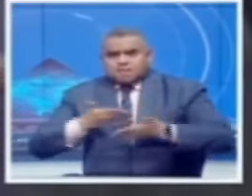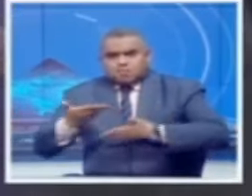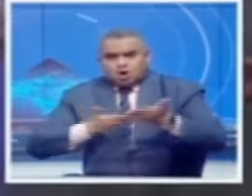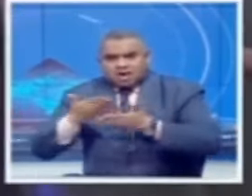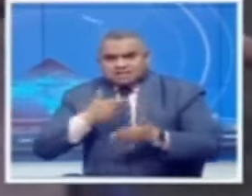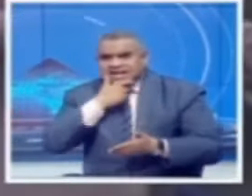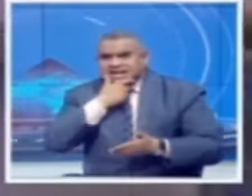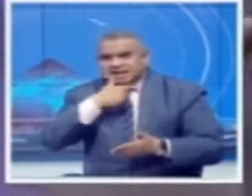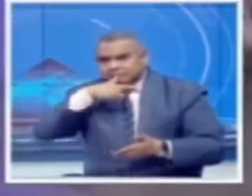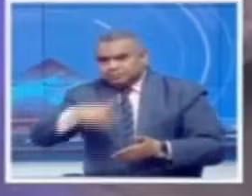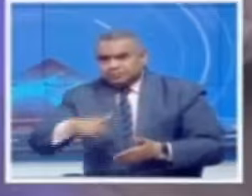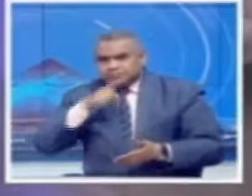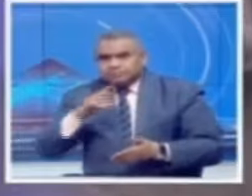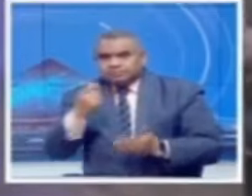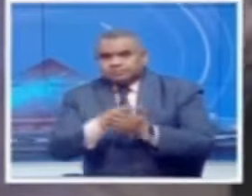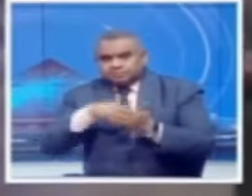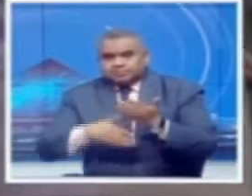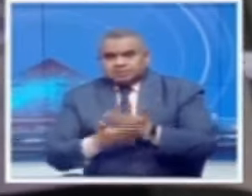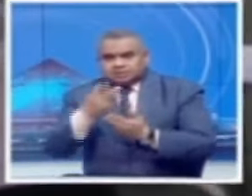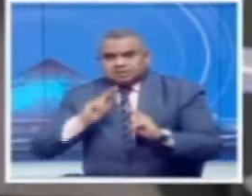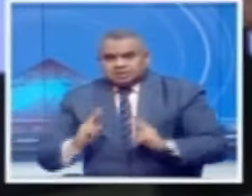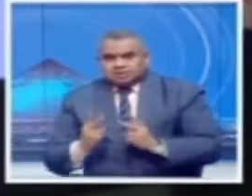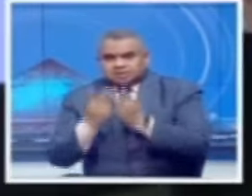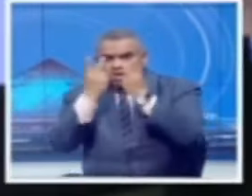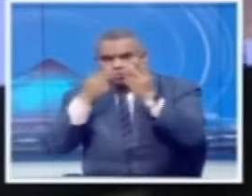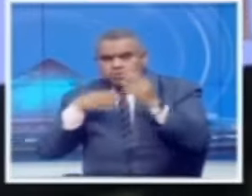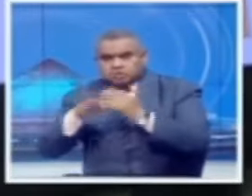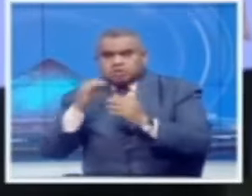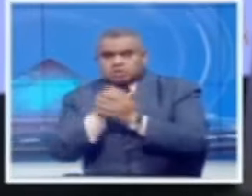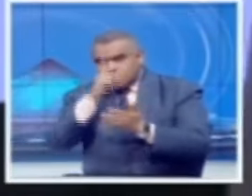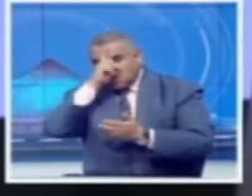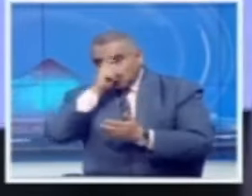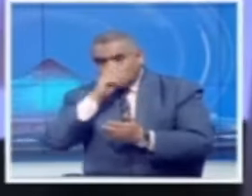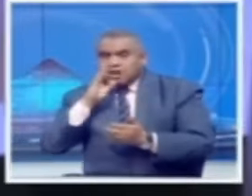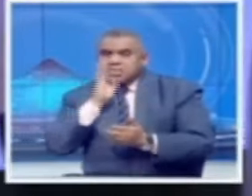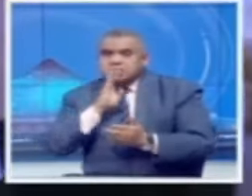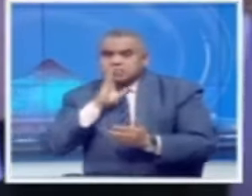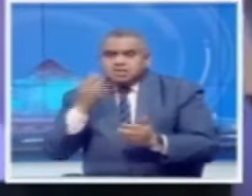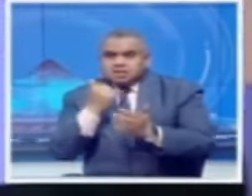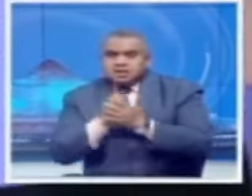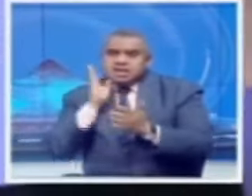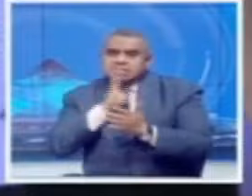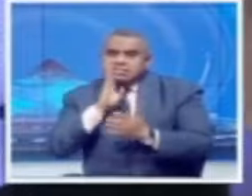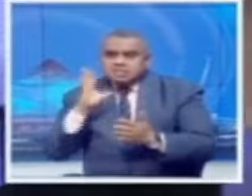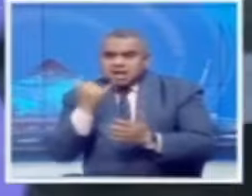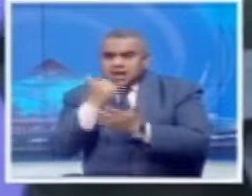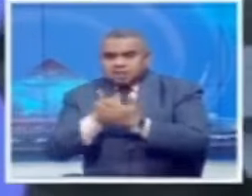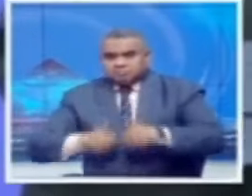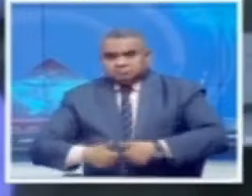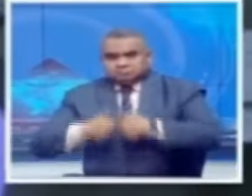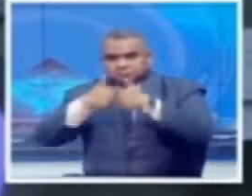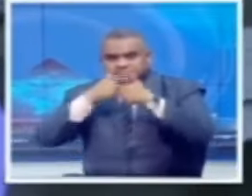باللغه الانجليزيه. ويستمر التطوير داخل الازهر الشريف لضمان تكوين كوادر مهنيه ودعويه على اعلى